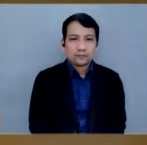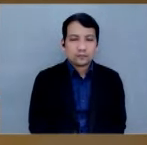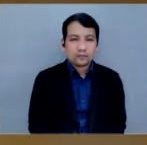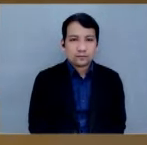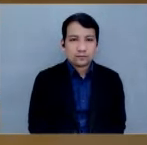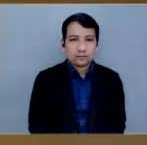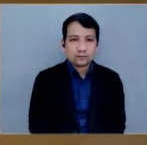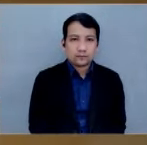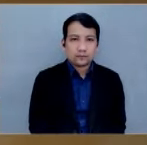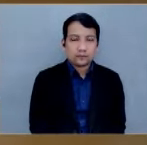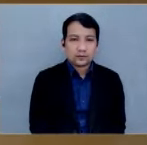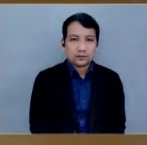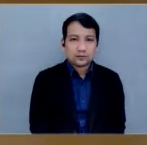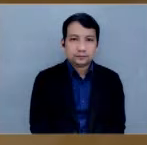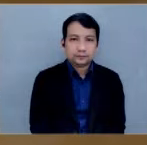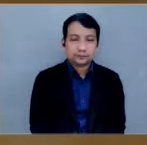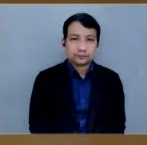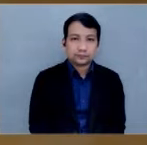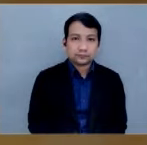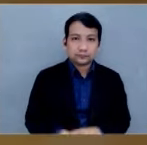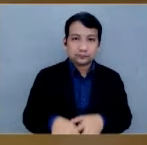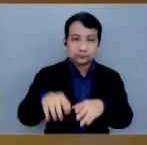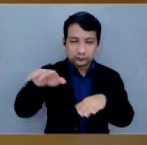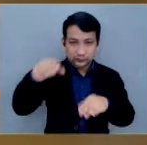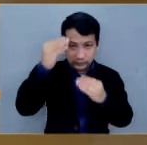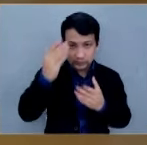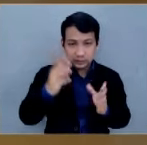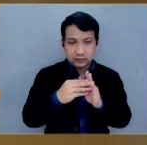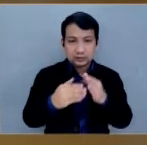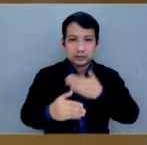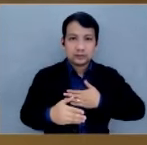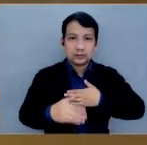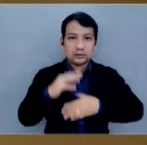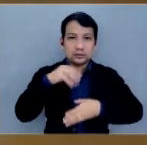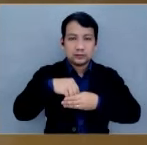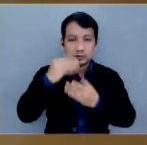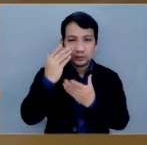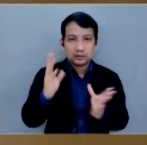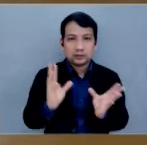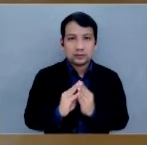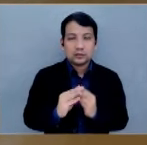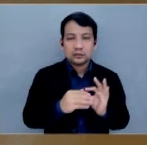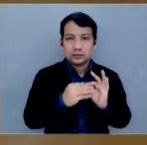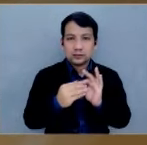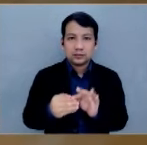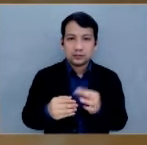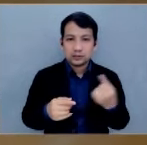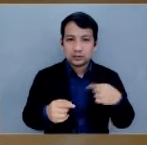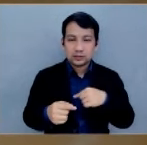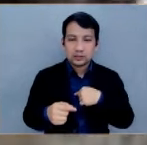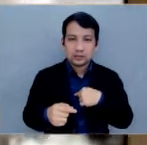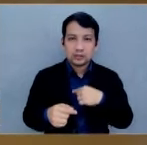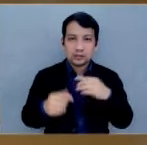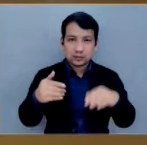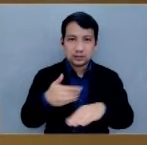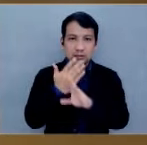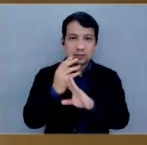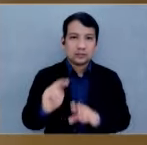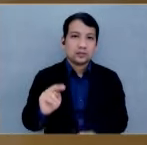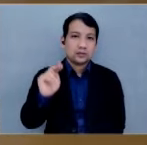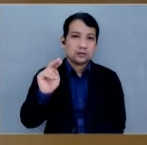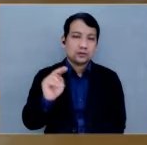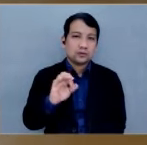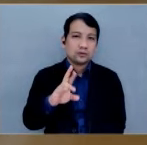Nakadapa at duguan kahapon ang construction worker na yan sa loob ng ginagawa niyang bahay sa Panabo City, Davao del Norte. Dalawa